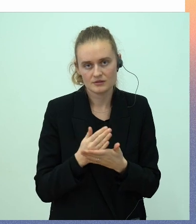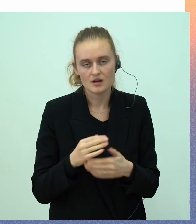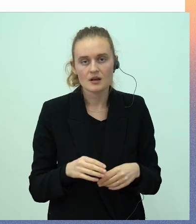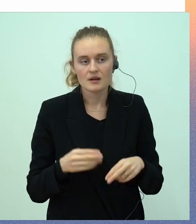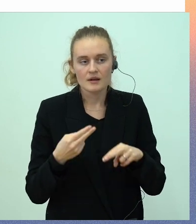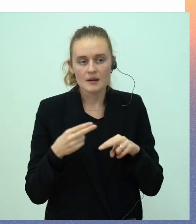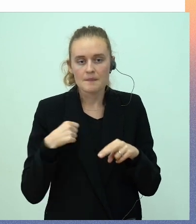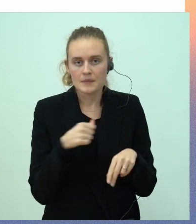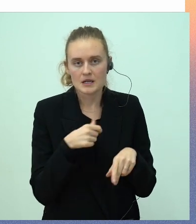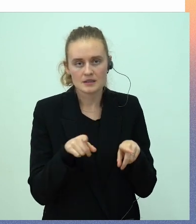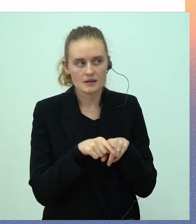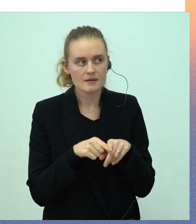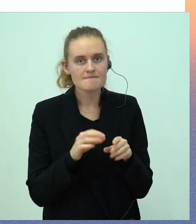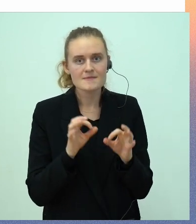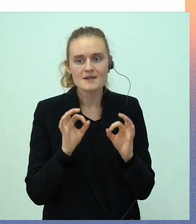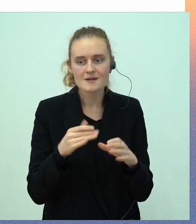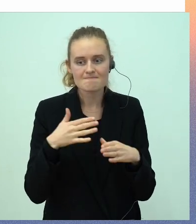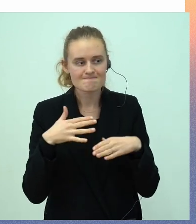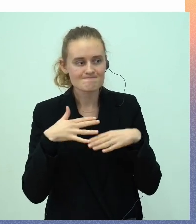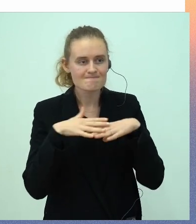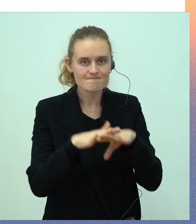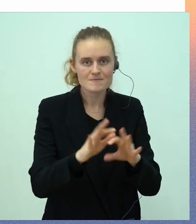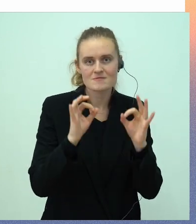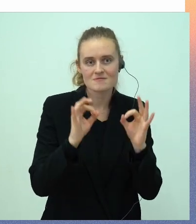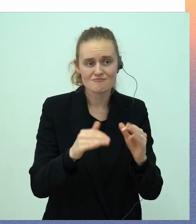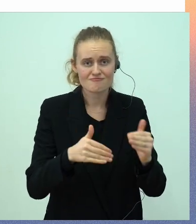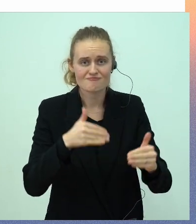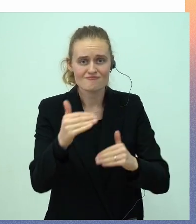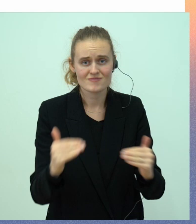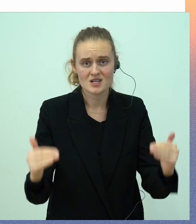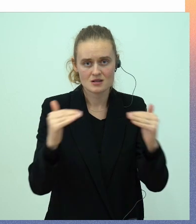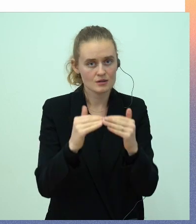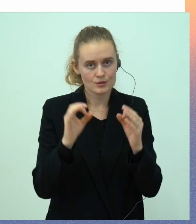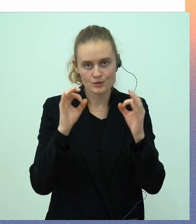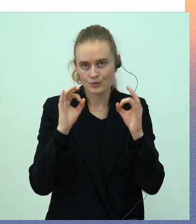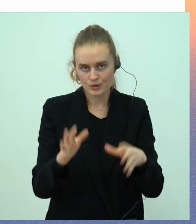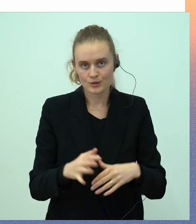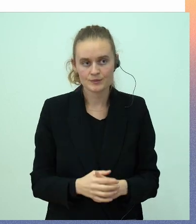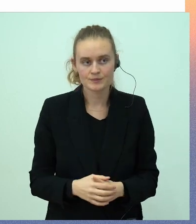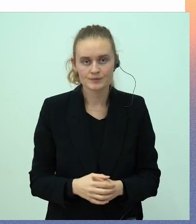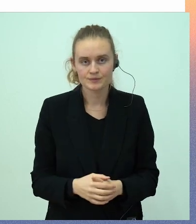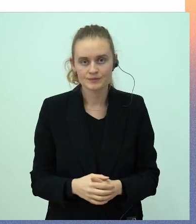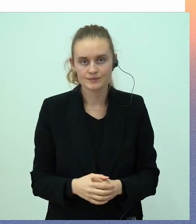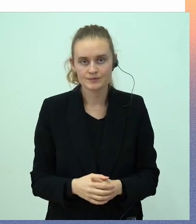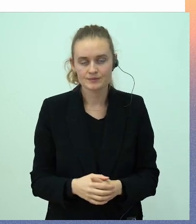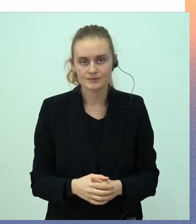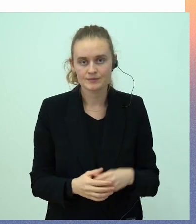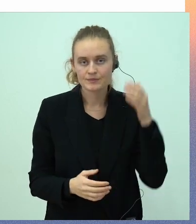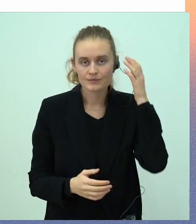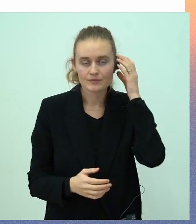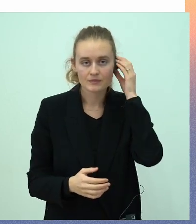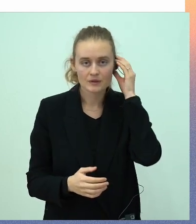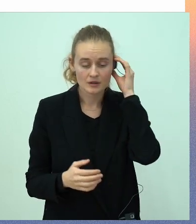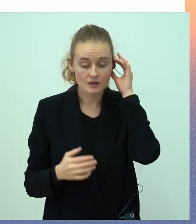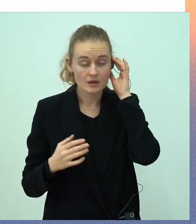Jie dėl to nesijaučia pilnaverčiais visuomenės nariais. Taip jaučiasi tik žydai. Tie, kurie nėra